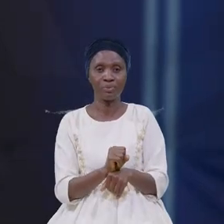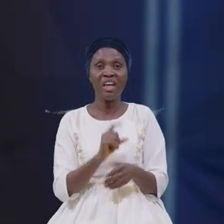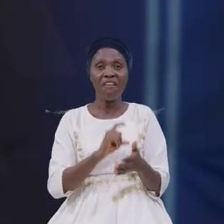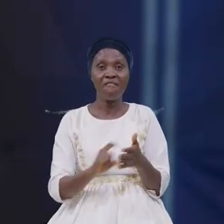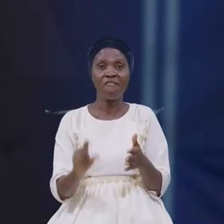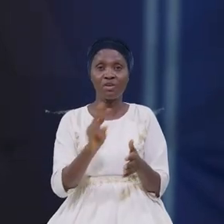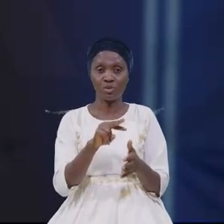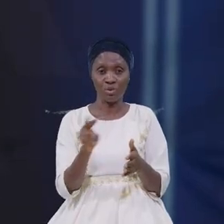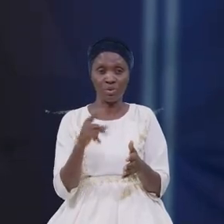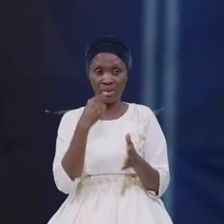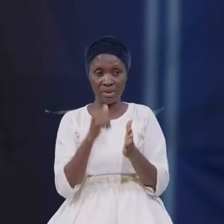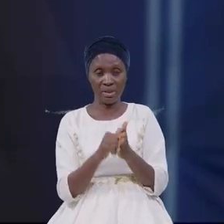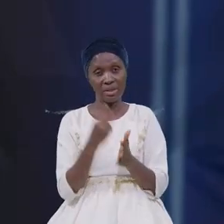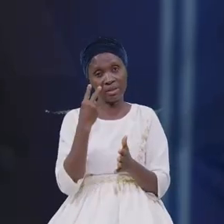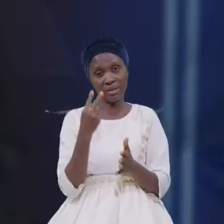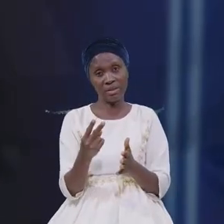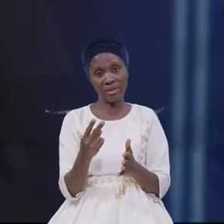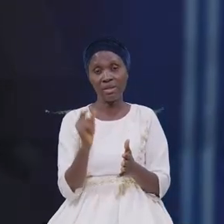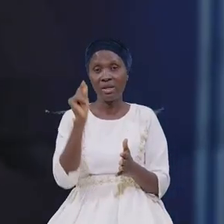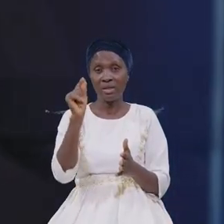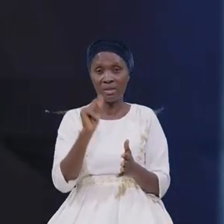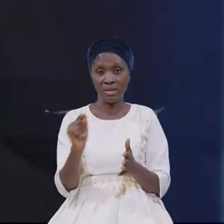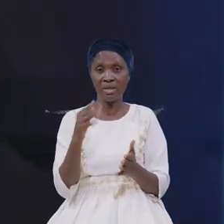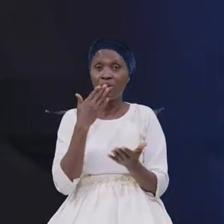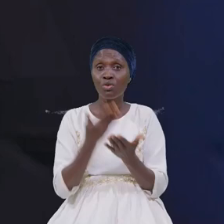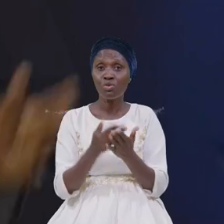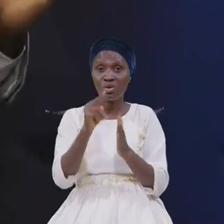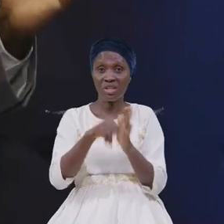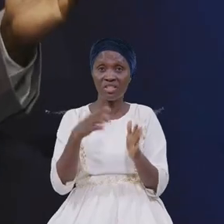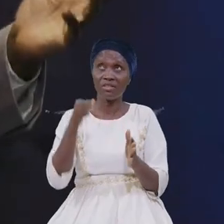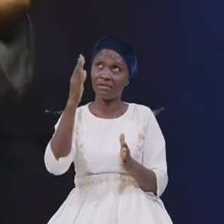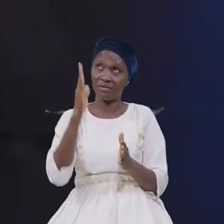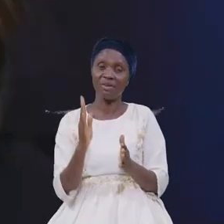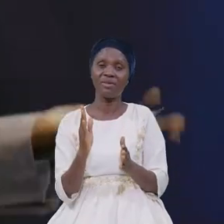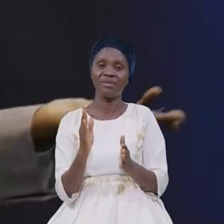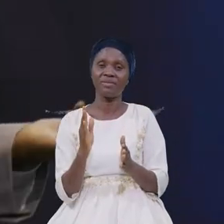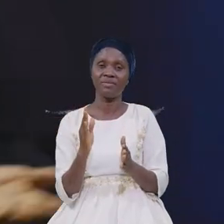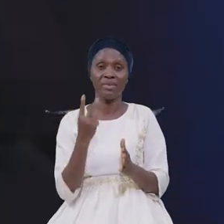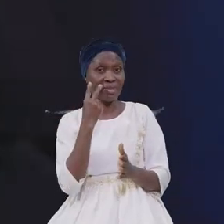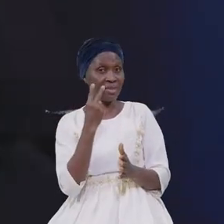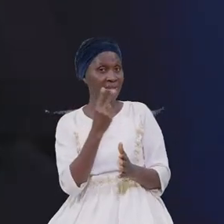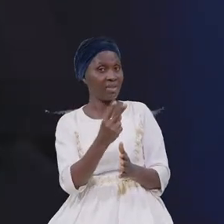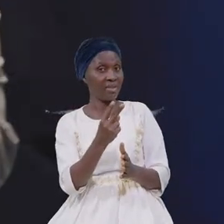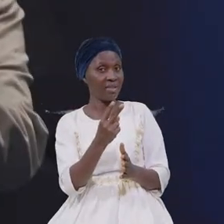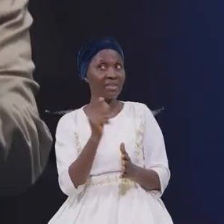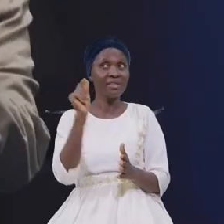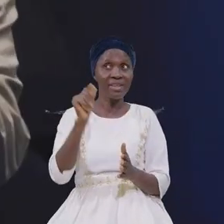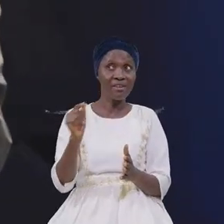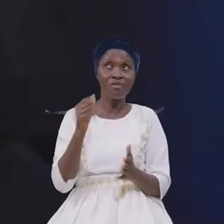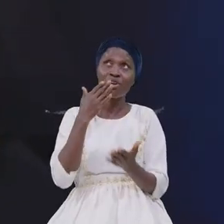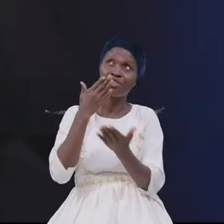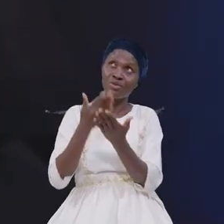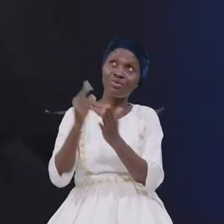grâce. Autrement, l'œuvre n'est plus une œuvre. 22. Considère donc la bonté de Dieu. Considère donc